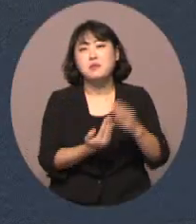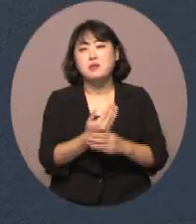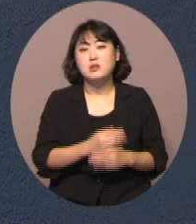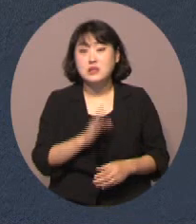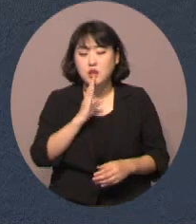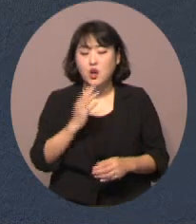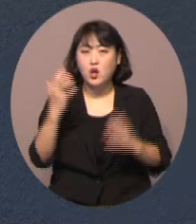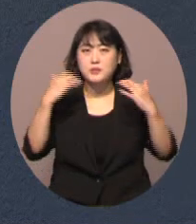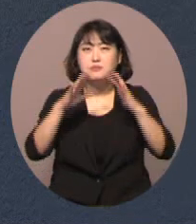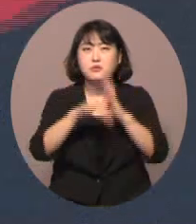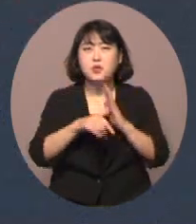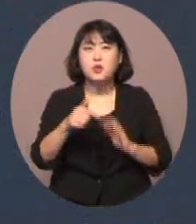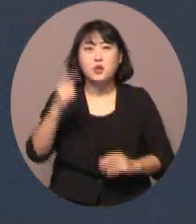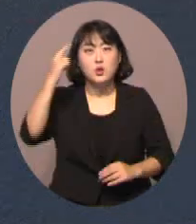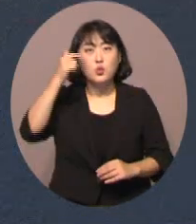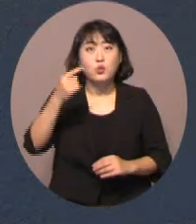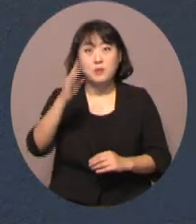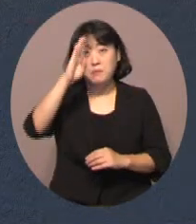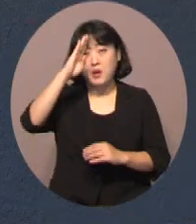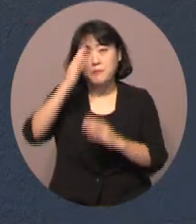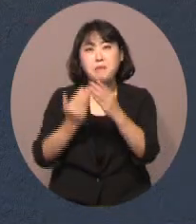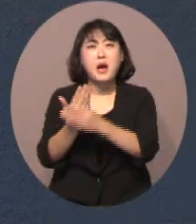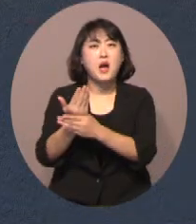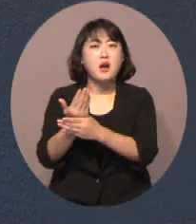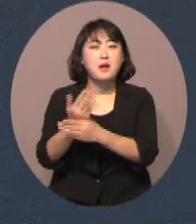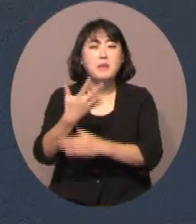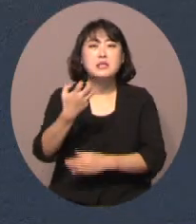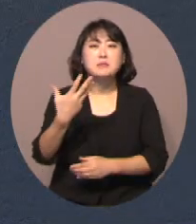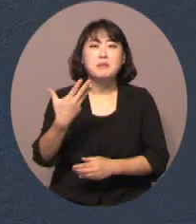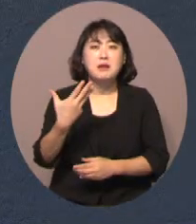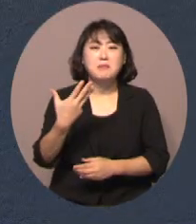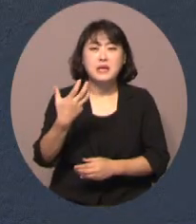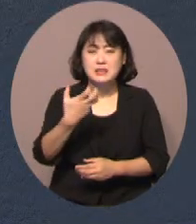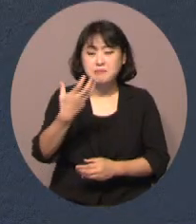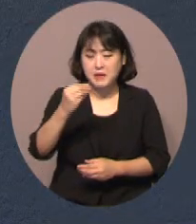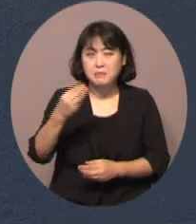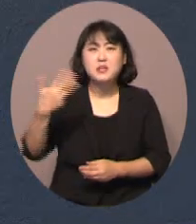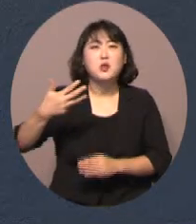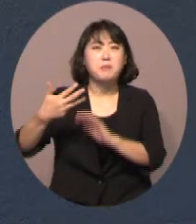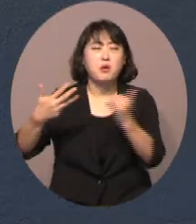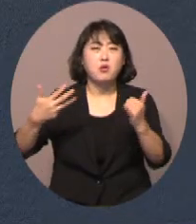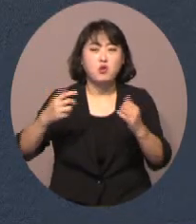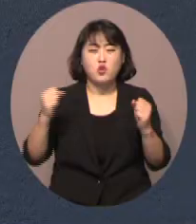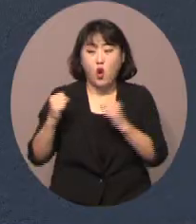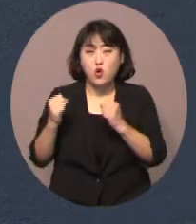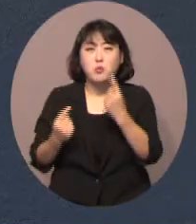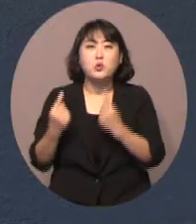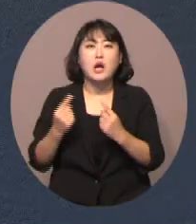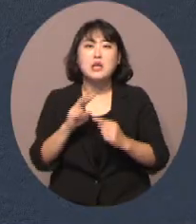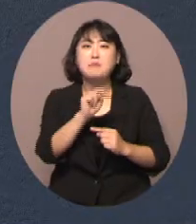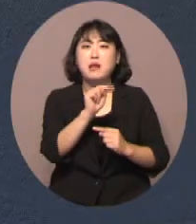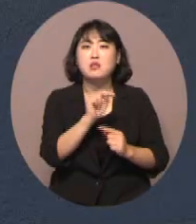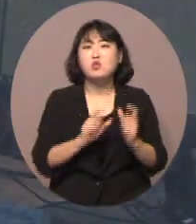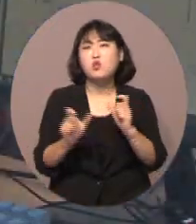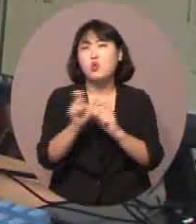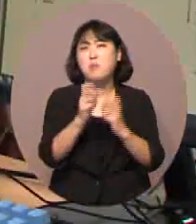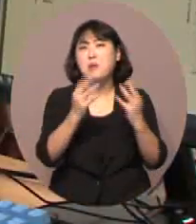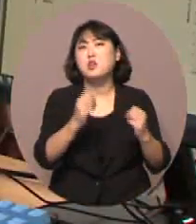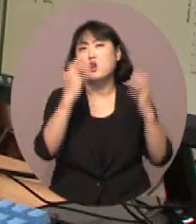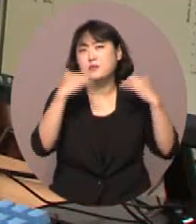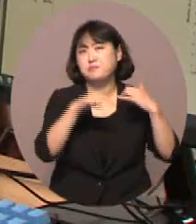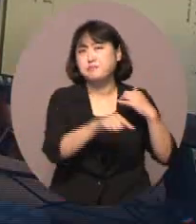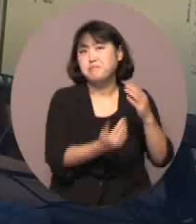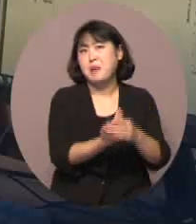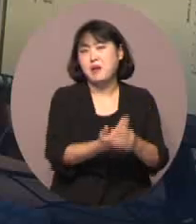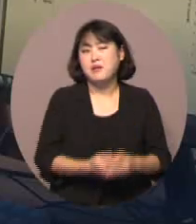지난해 여름철 뇌졸중 발병 환자는 80만 8천여 명으로 겨울철보다 2만 명 가까이 많았습니다.